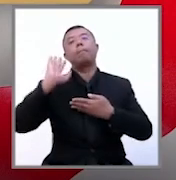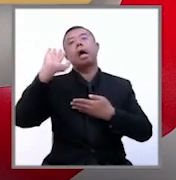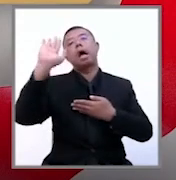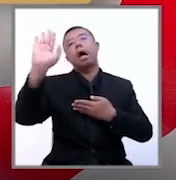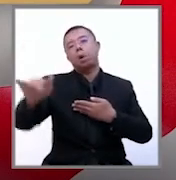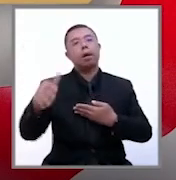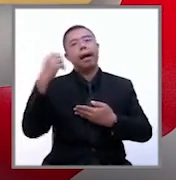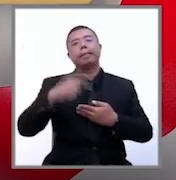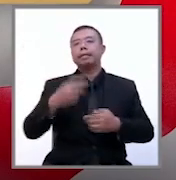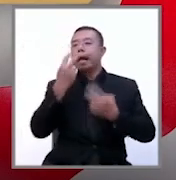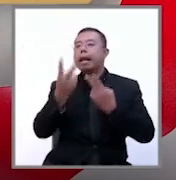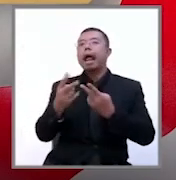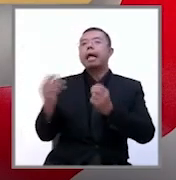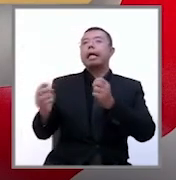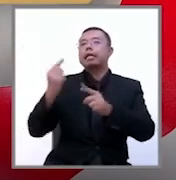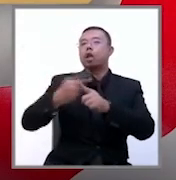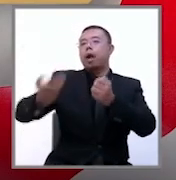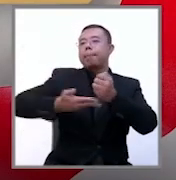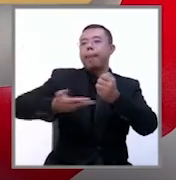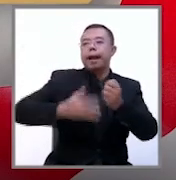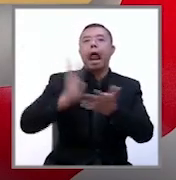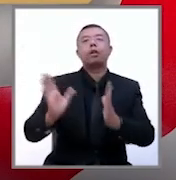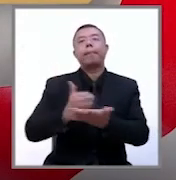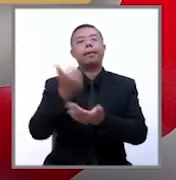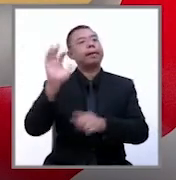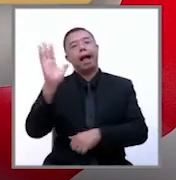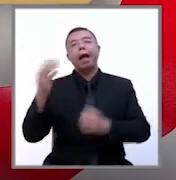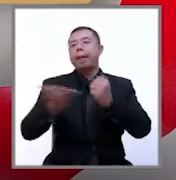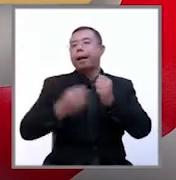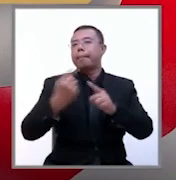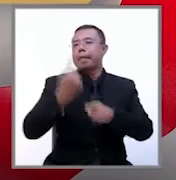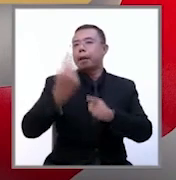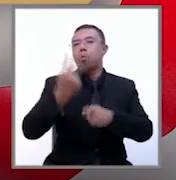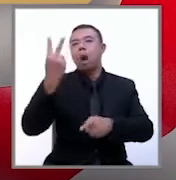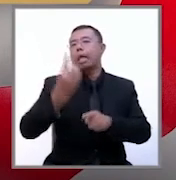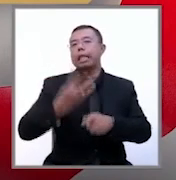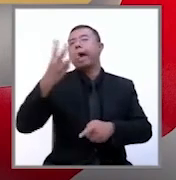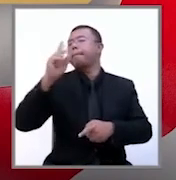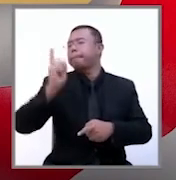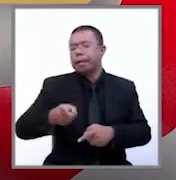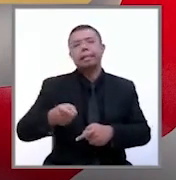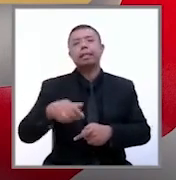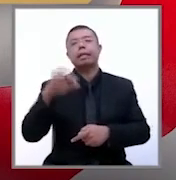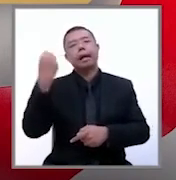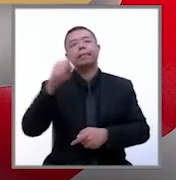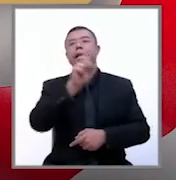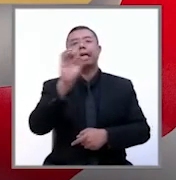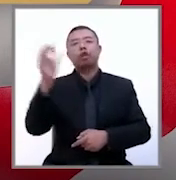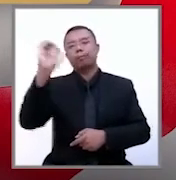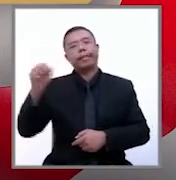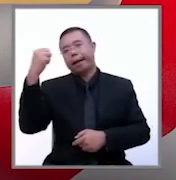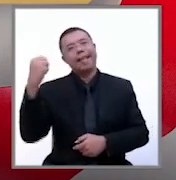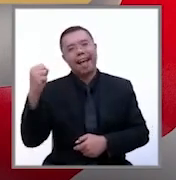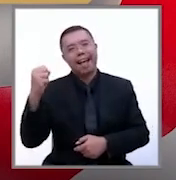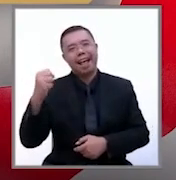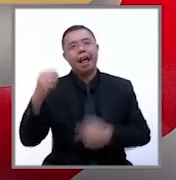dijudge sekali panen dua kali panen tiga kali panen panen pertama kedua ketiga itu pasti tidak pernah 100%. ini